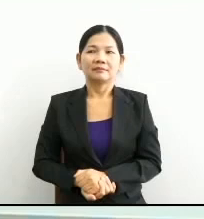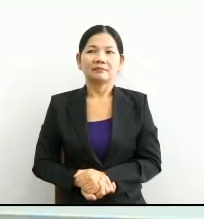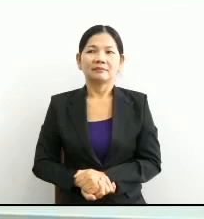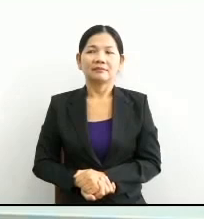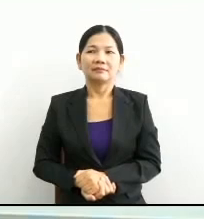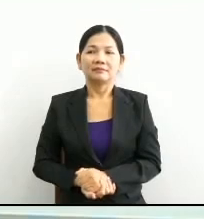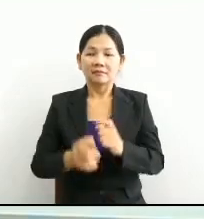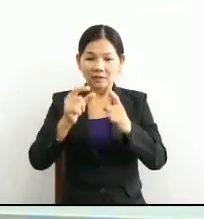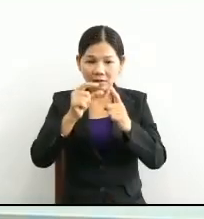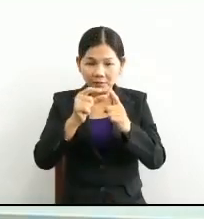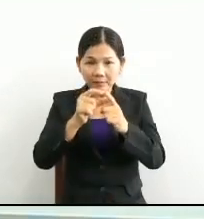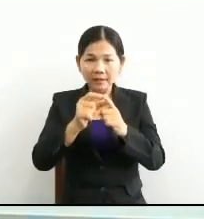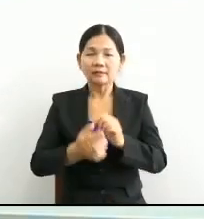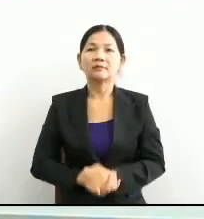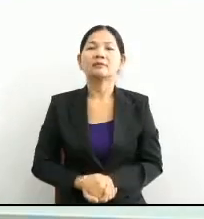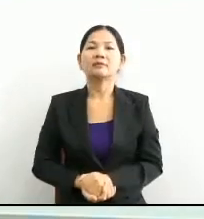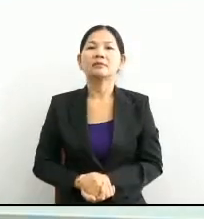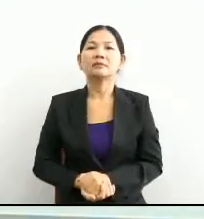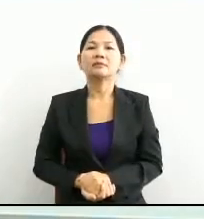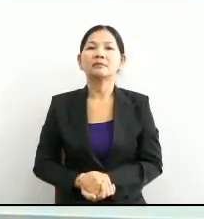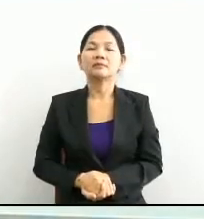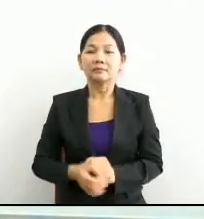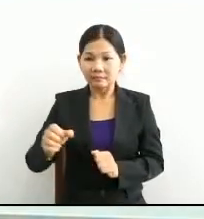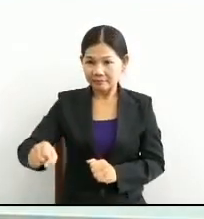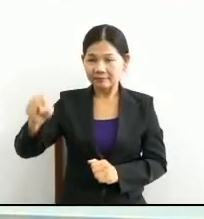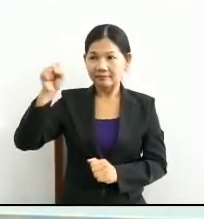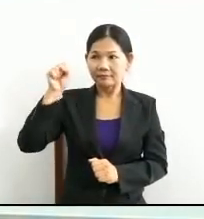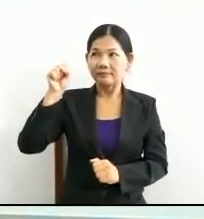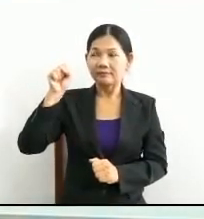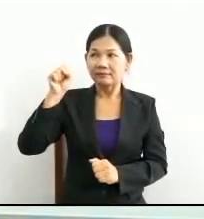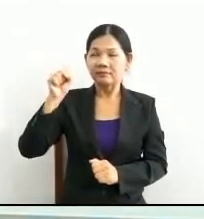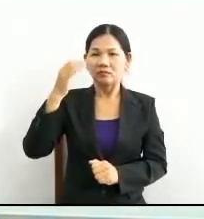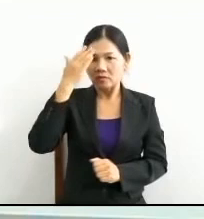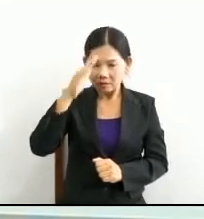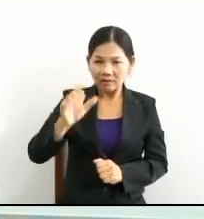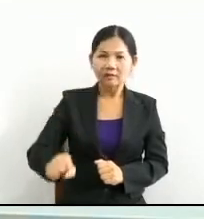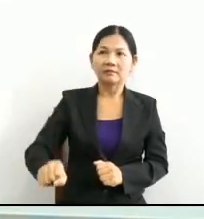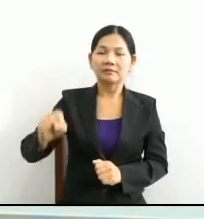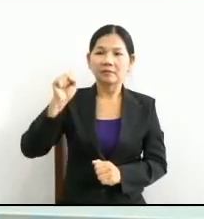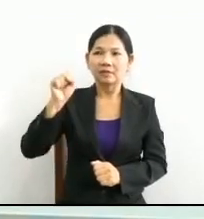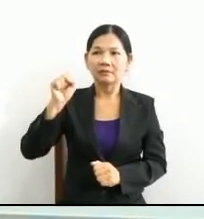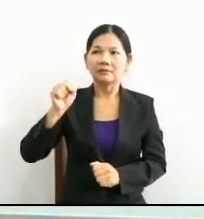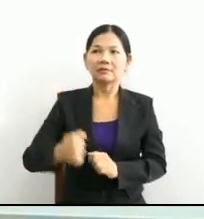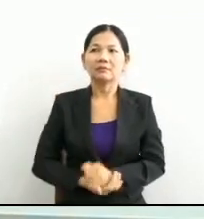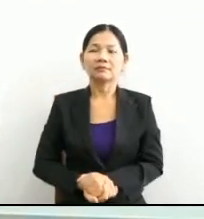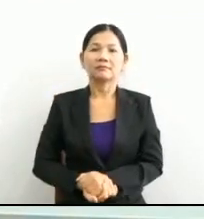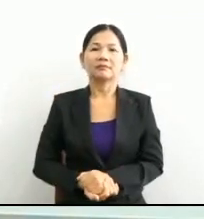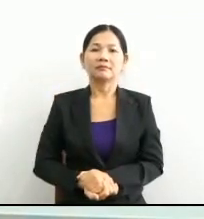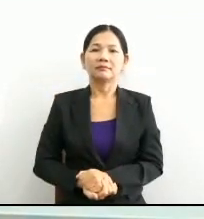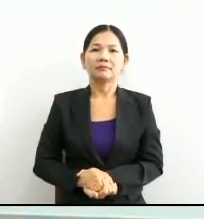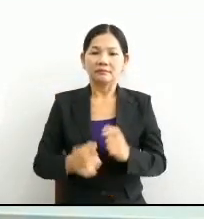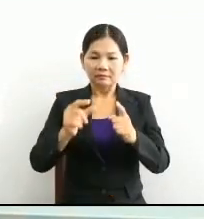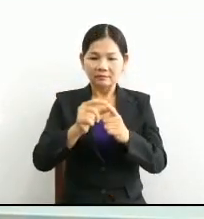cha con đọc bị á cha lực đặt chuẩn lá cha con ăn chế bị mấy tiên đó nè nè cụ